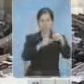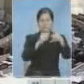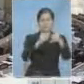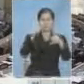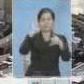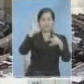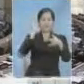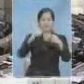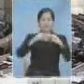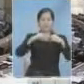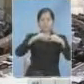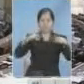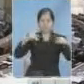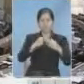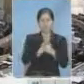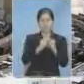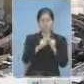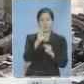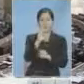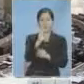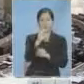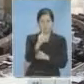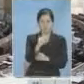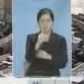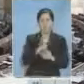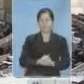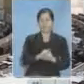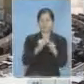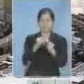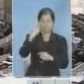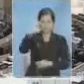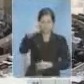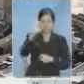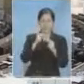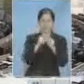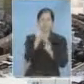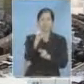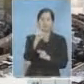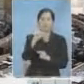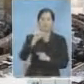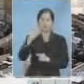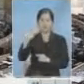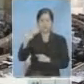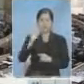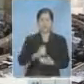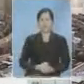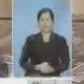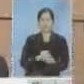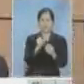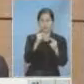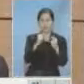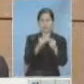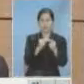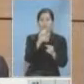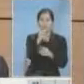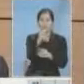อกประเด็นข้อ61และประท้วงข้อ129นะครับให้พู